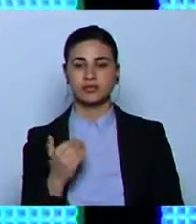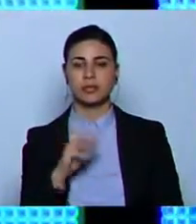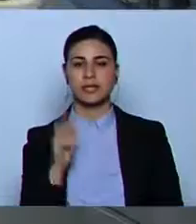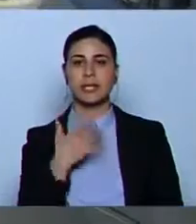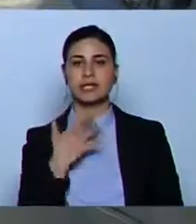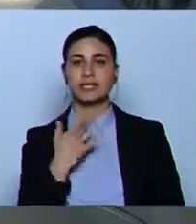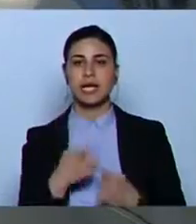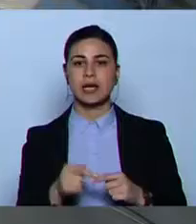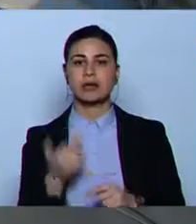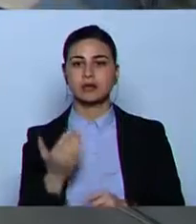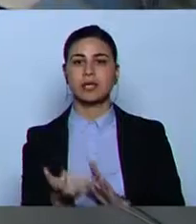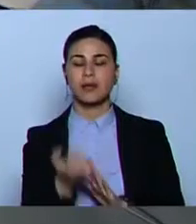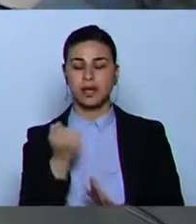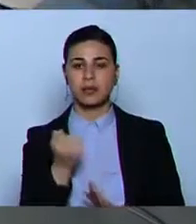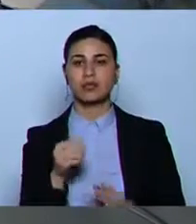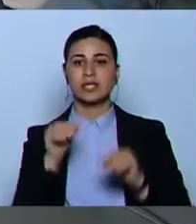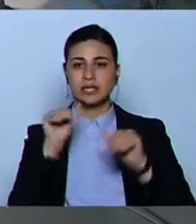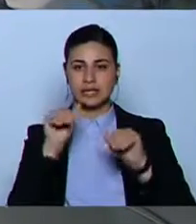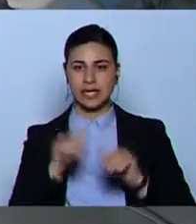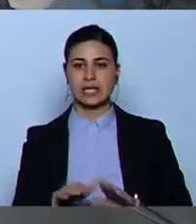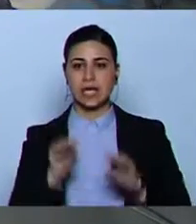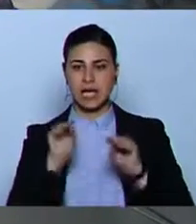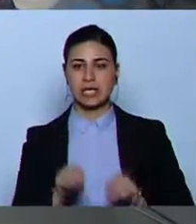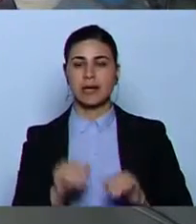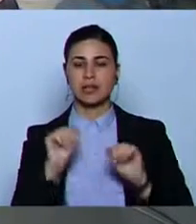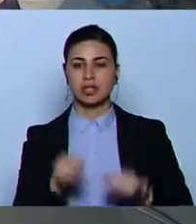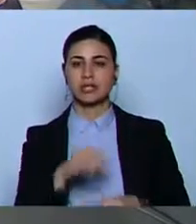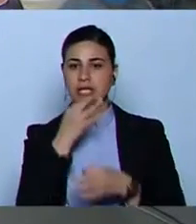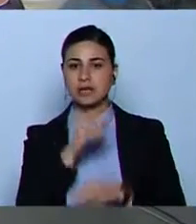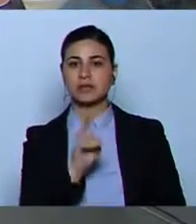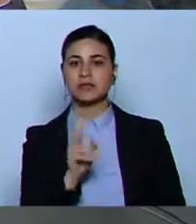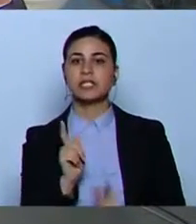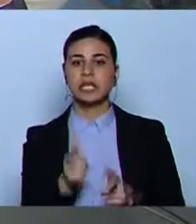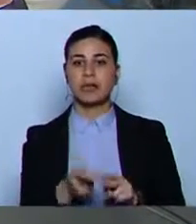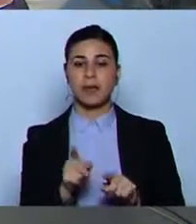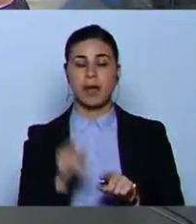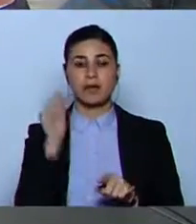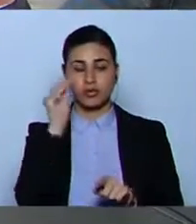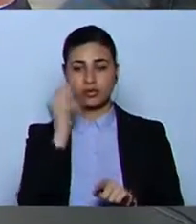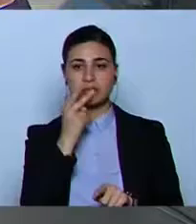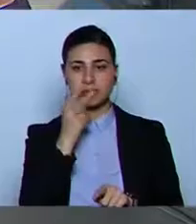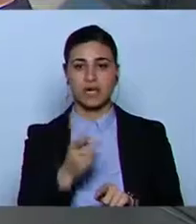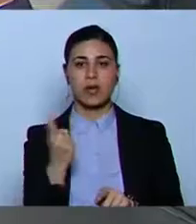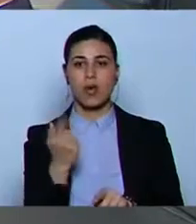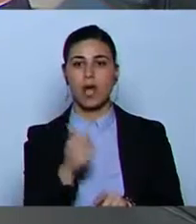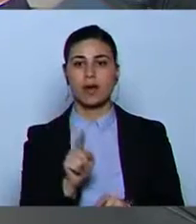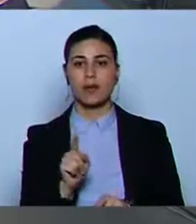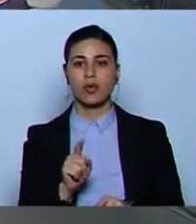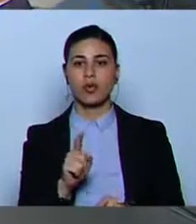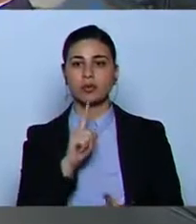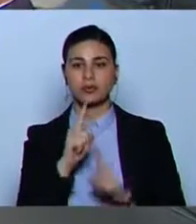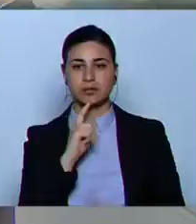საკრებულოს მიერ მიღებული დადგენილებები შეგიძლიათ ნებისმიერ ვინც ეთანხმება ამ პოზიციას, აიღოს არამხოლოდ საკრებულოს